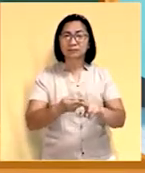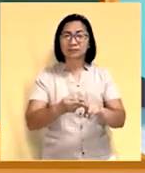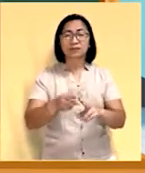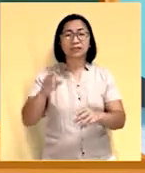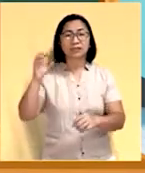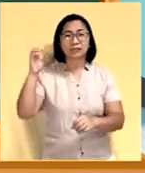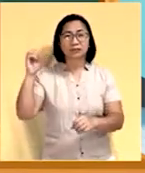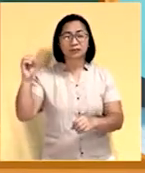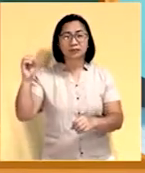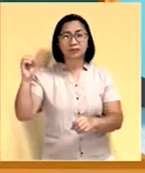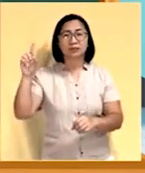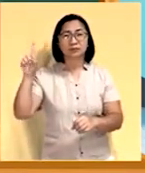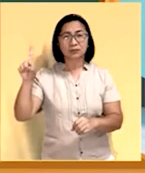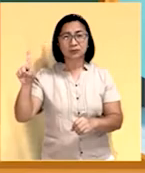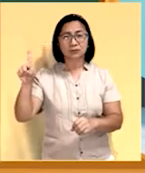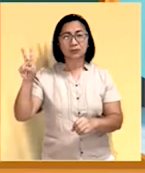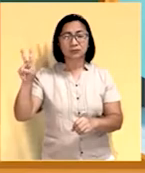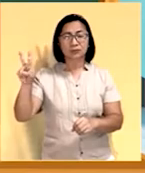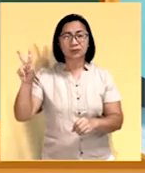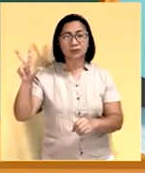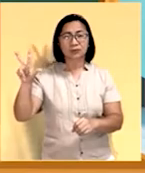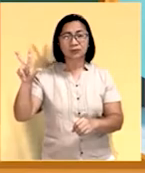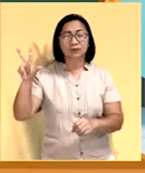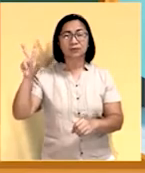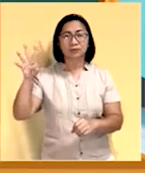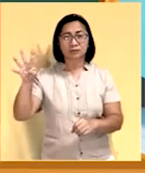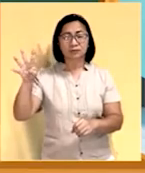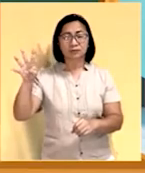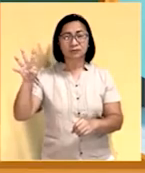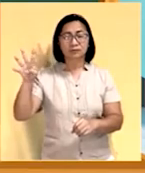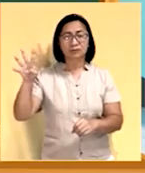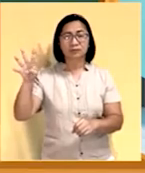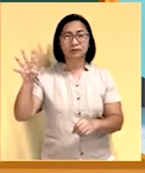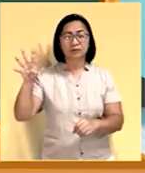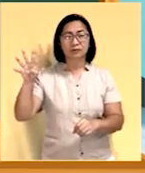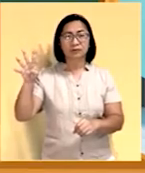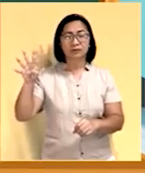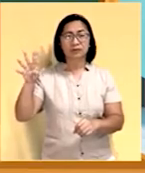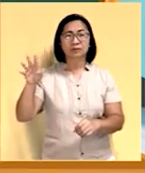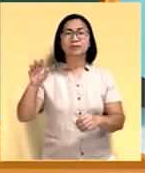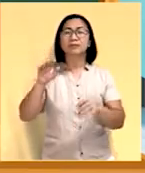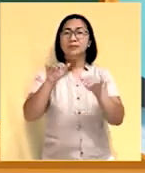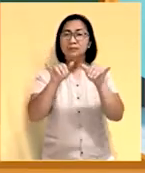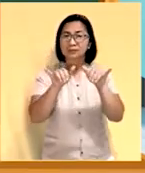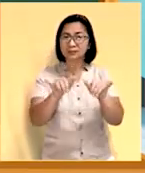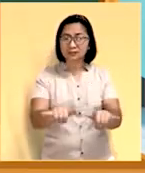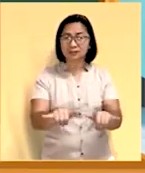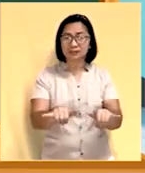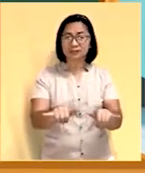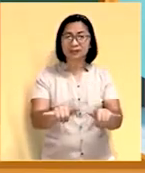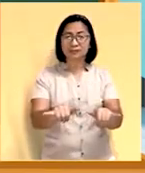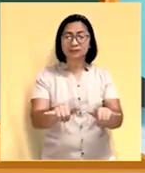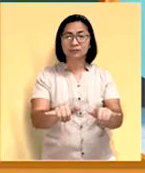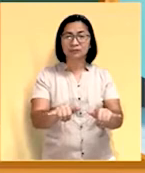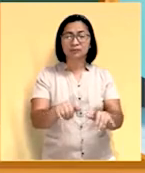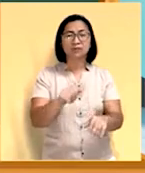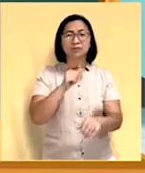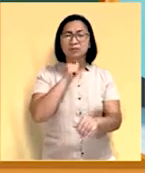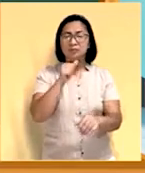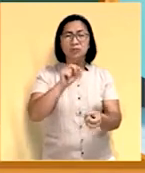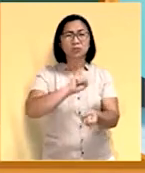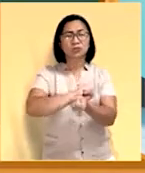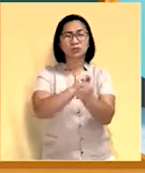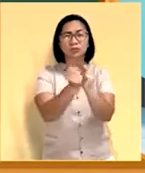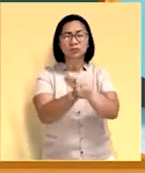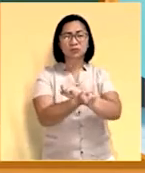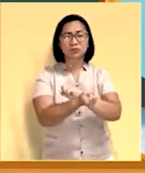Kapag ang number naman ay 0, 1, 2, 3 at 4, ire-retain lamang o